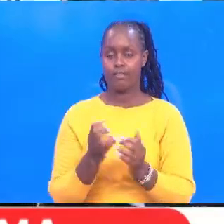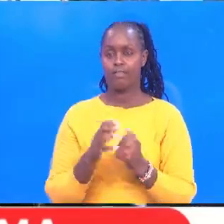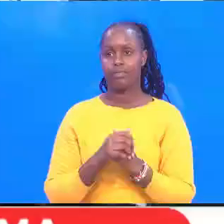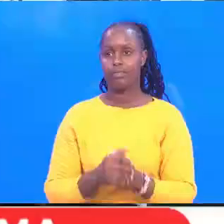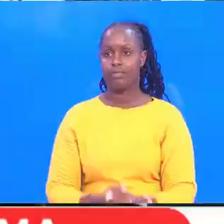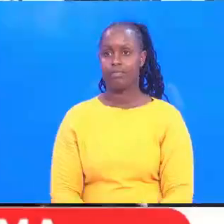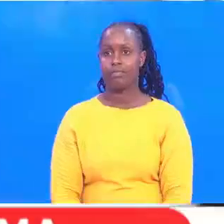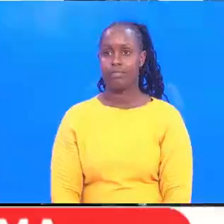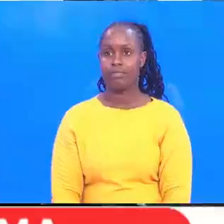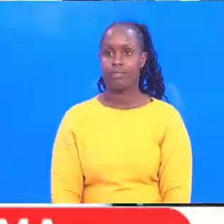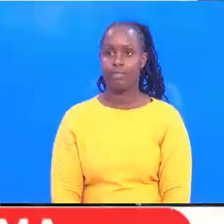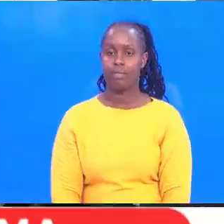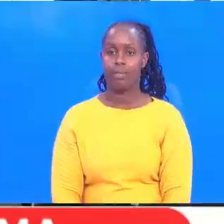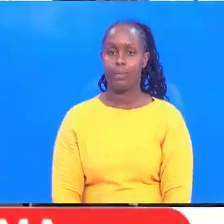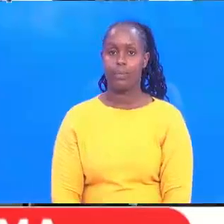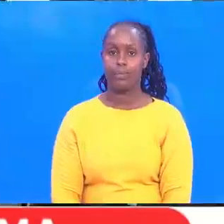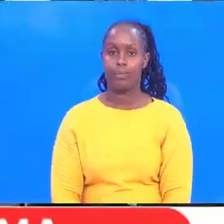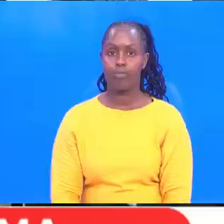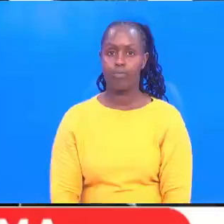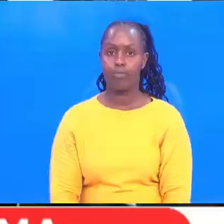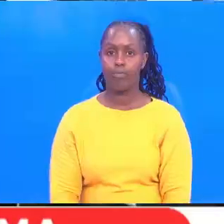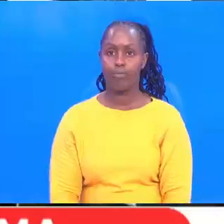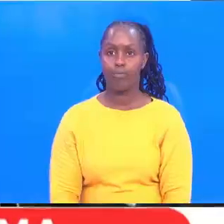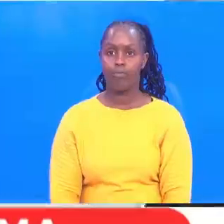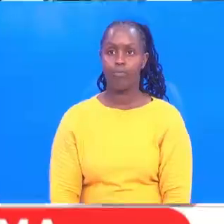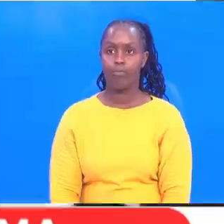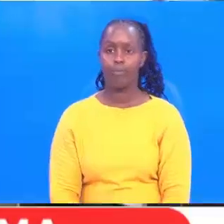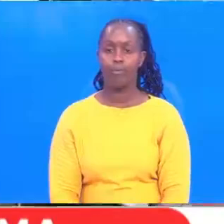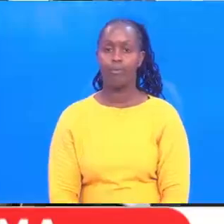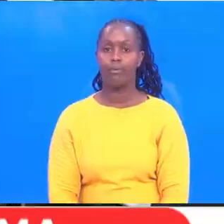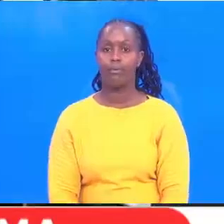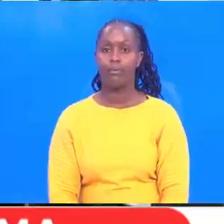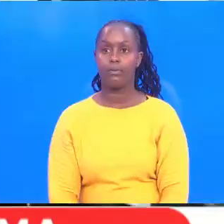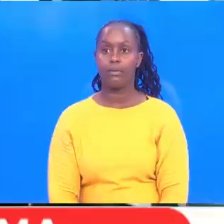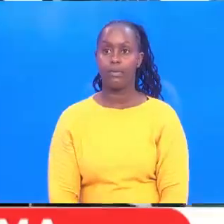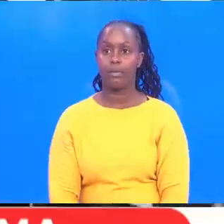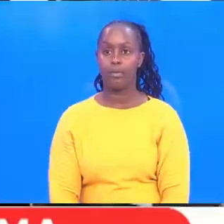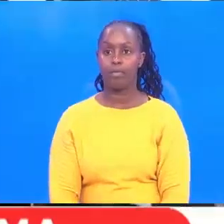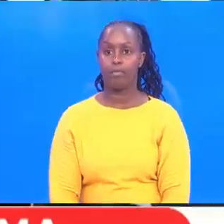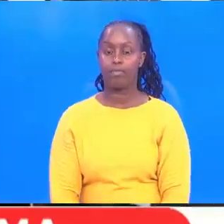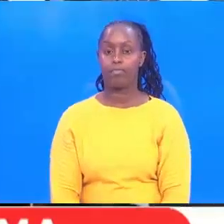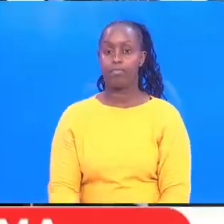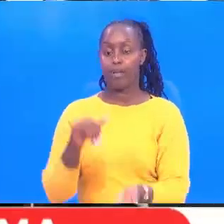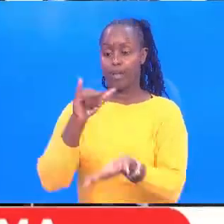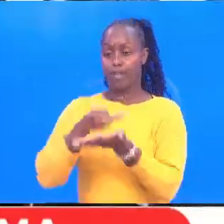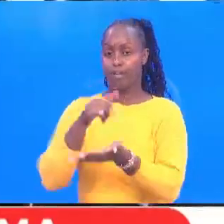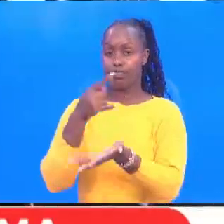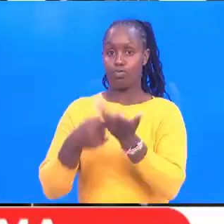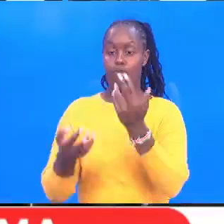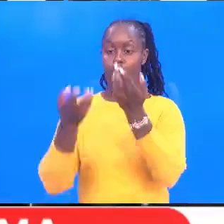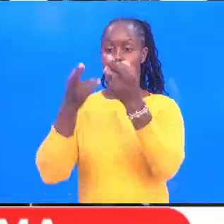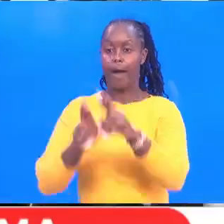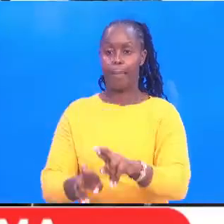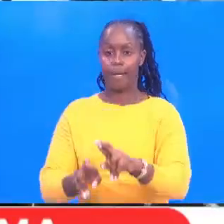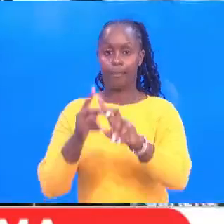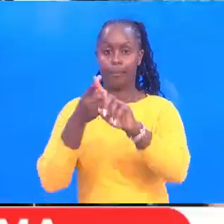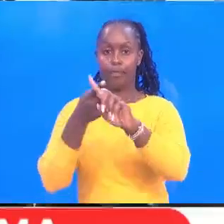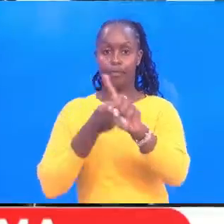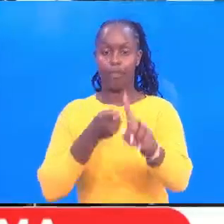Kanyaga dictatorship, kanyaga! Kanyaga! Kanyaga dictatorship, kanyaga! Kanyaga! Ndiyo ghadhabu ya chama cha mawakili nchini wa